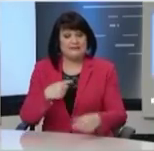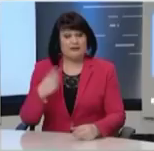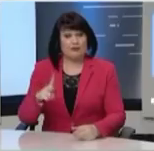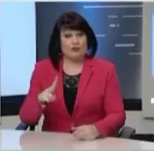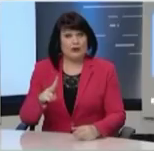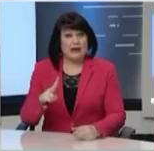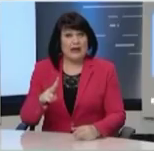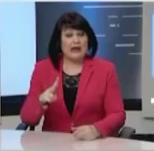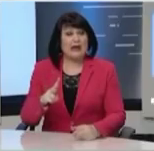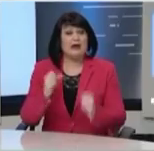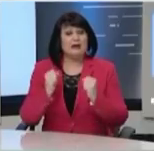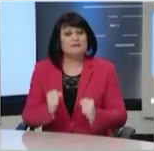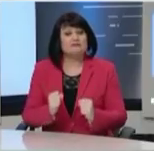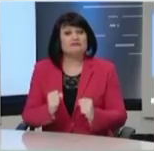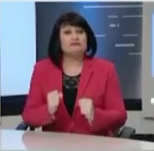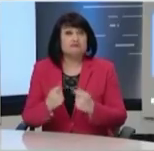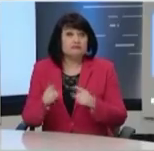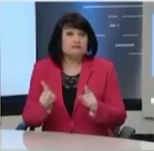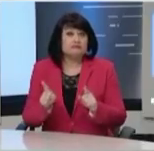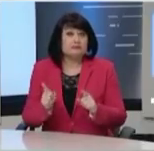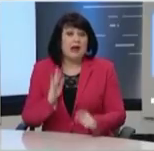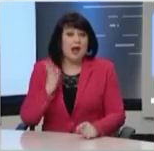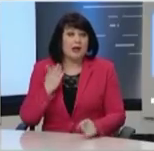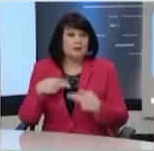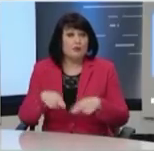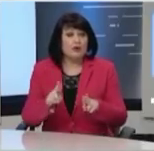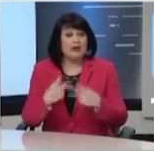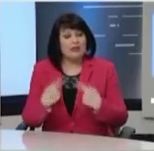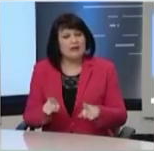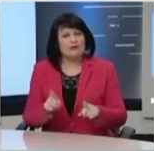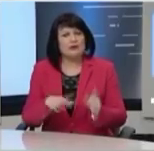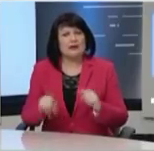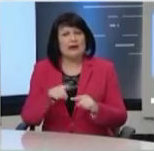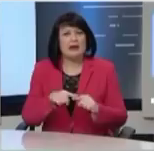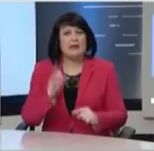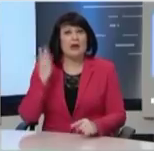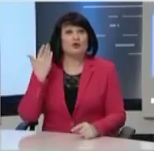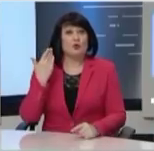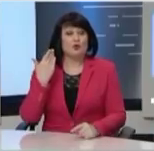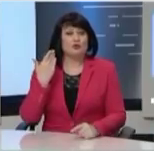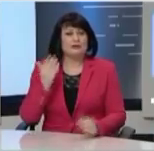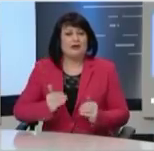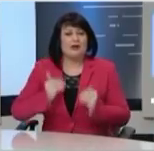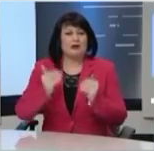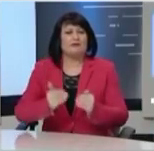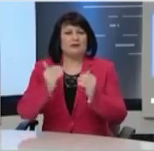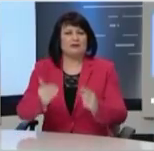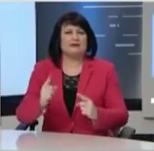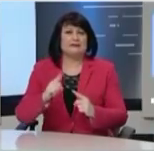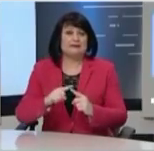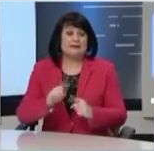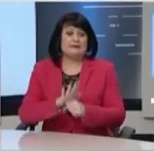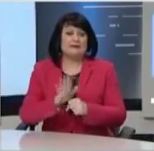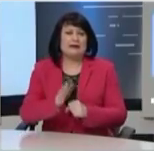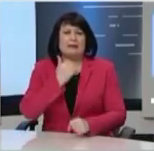Πόσο διαφορετική θα ήταν και η πορεία της χώρας αν δεν είχατε καταφέρει τότε να αναβάλλετε λόγω τεχνικής